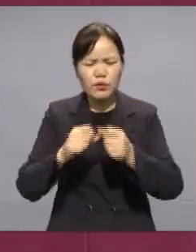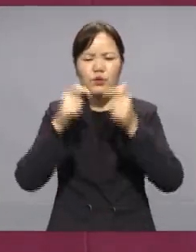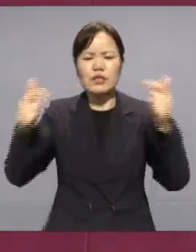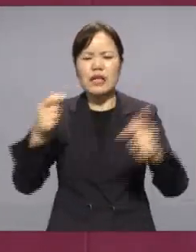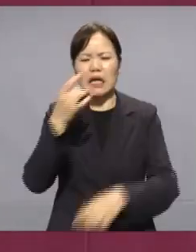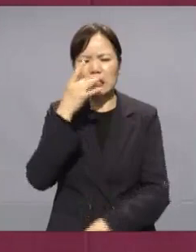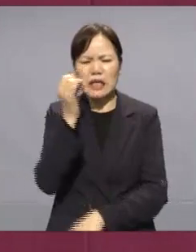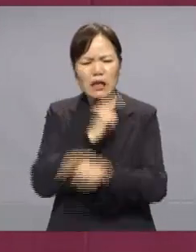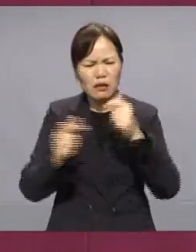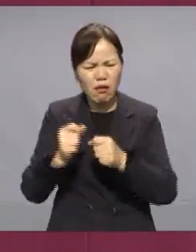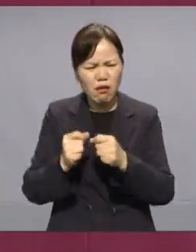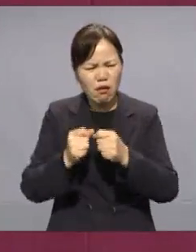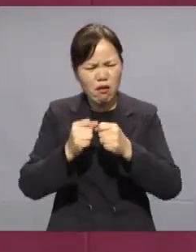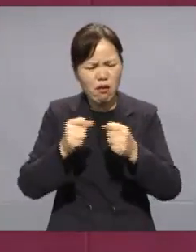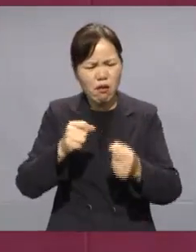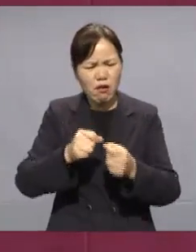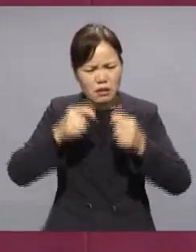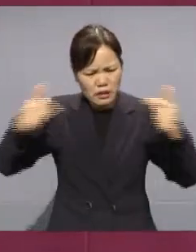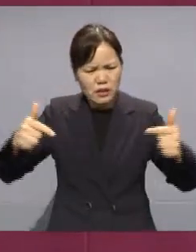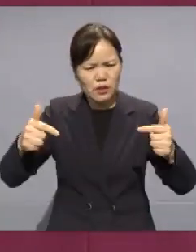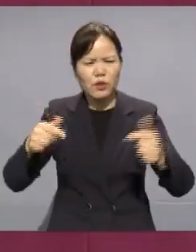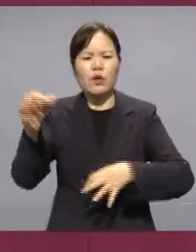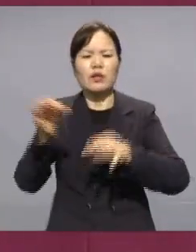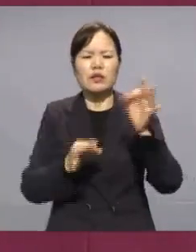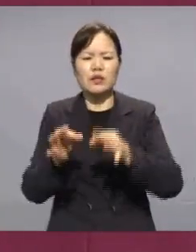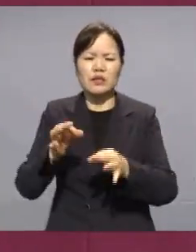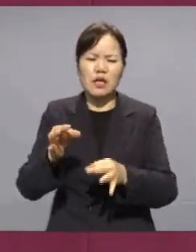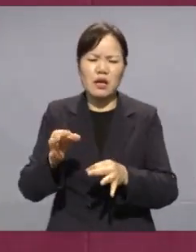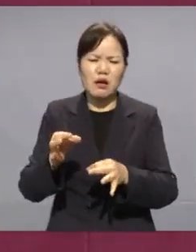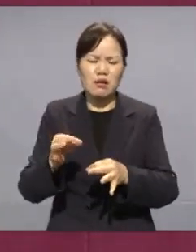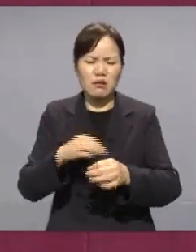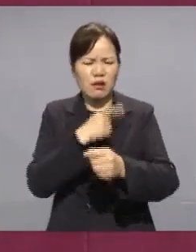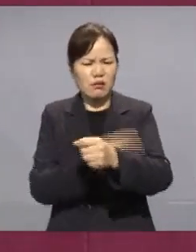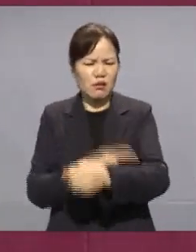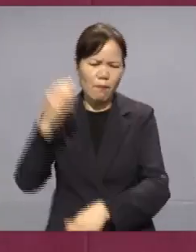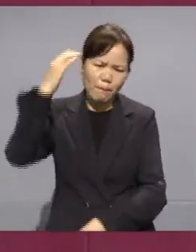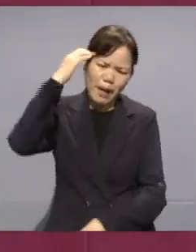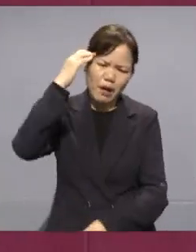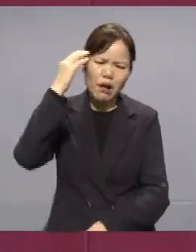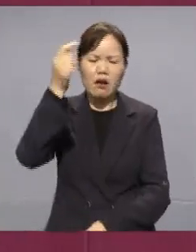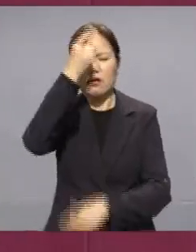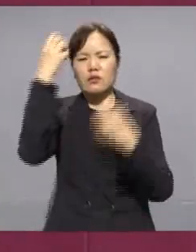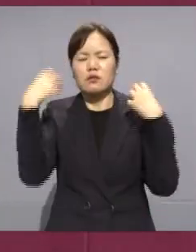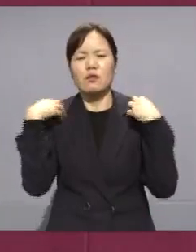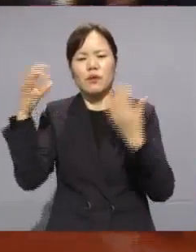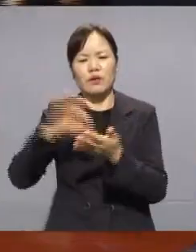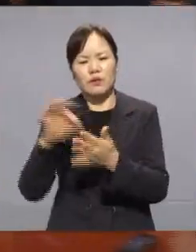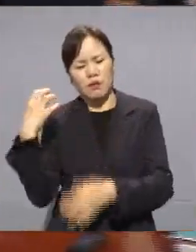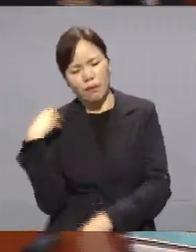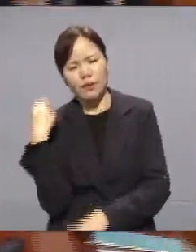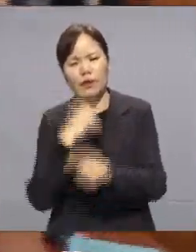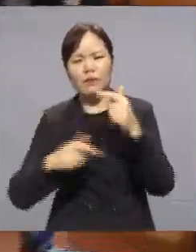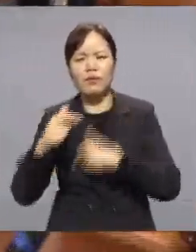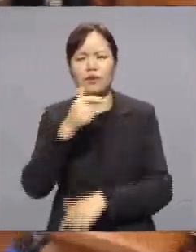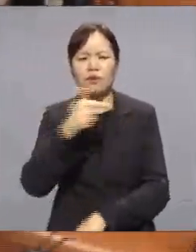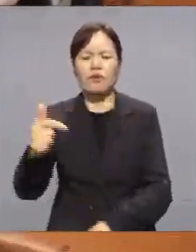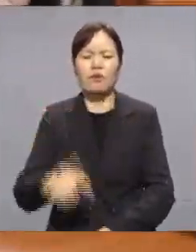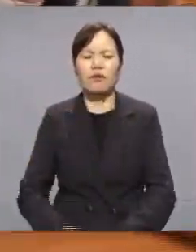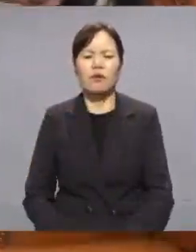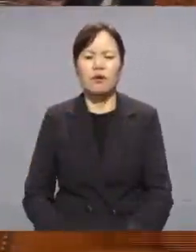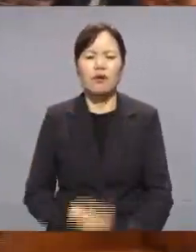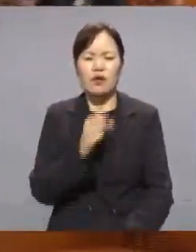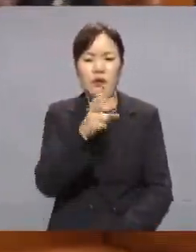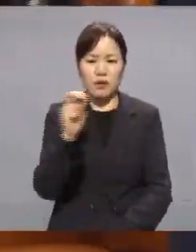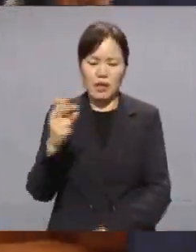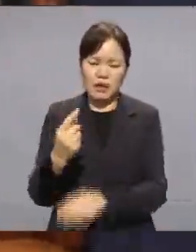과잉을 심화시키고 시장 기능을 저해하여 정부의 재정 부담을 가중시키게 됩니다. 여야는